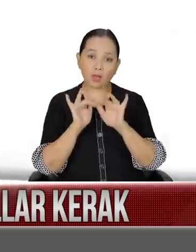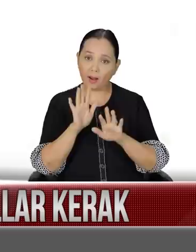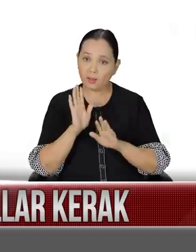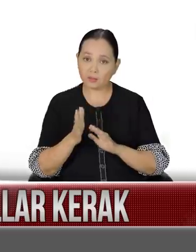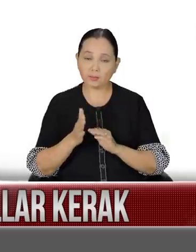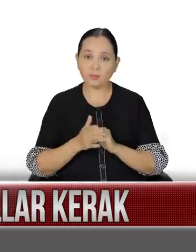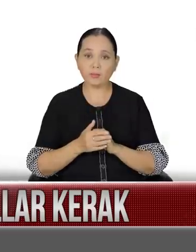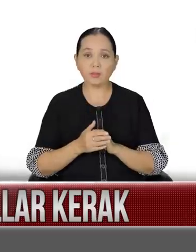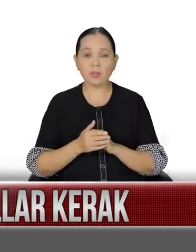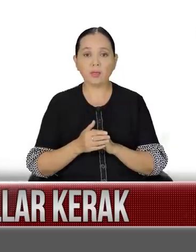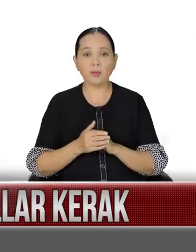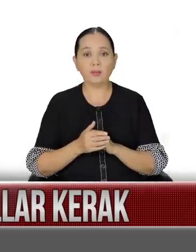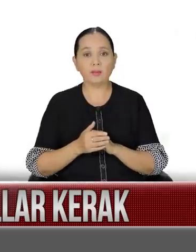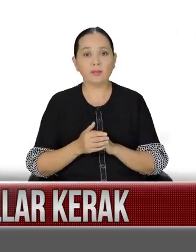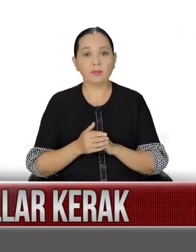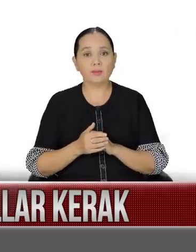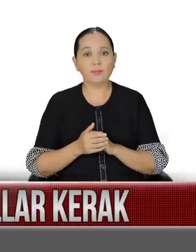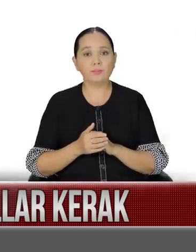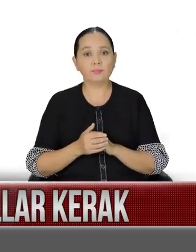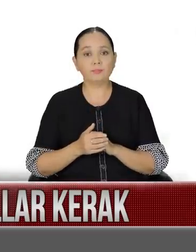iltimas kılardım.